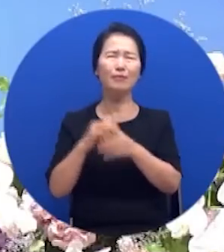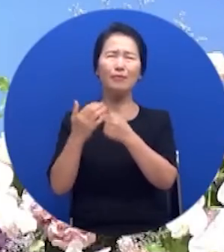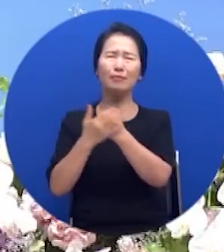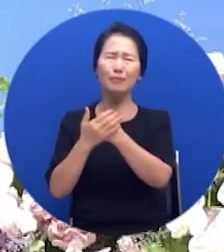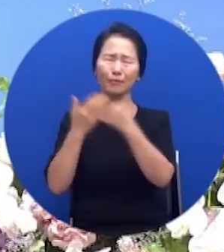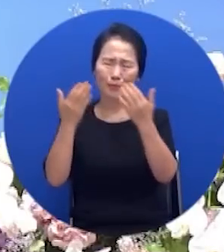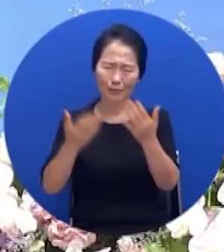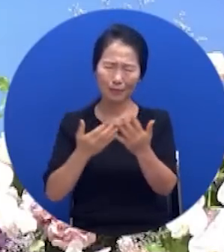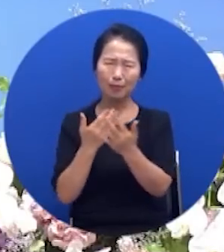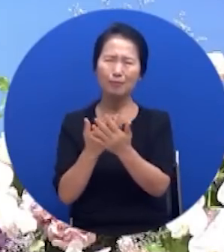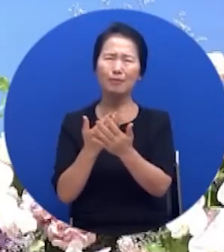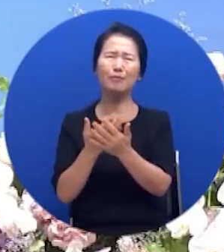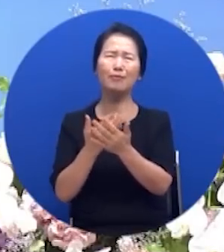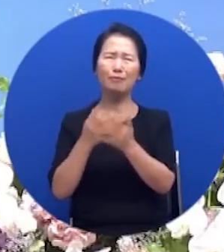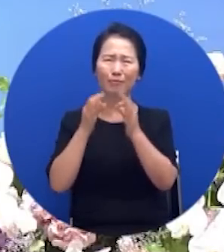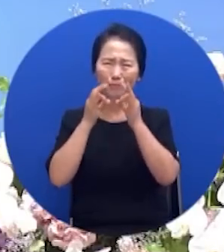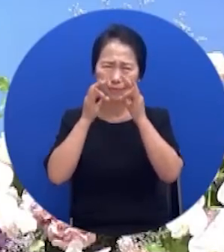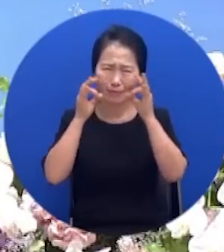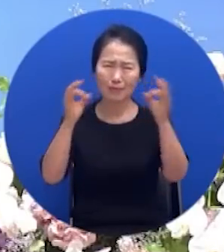도와주시옵소서.